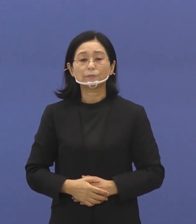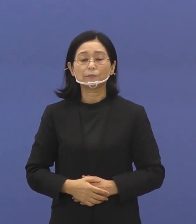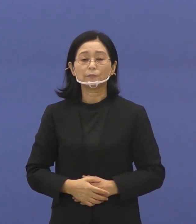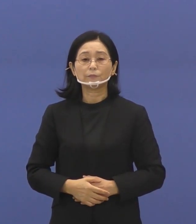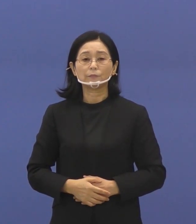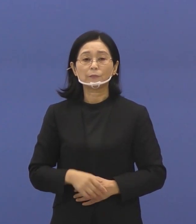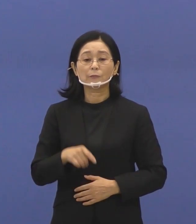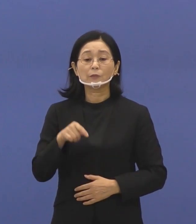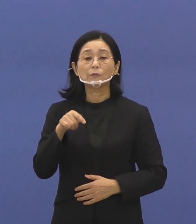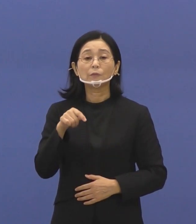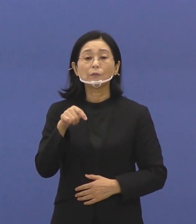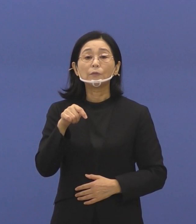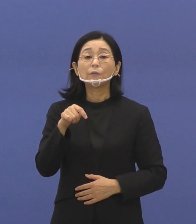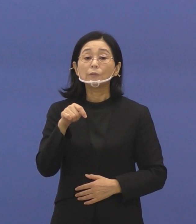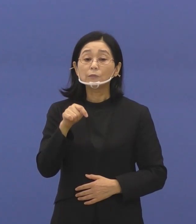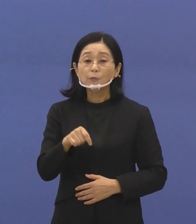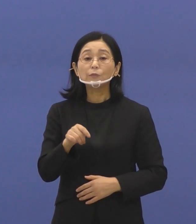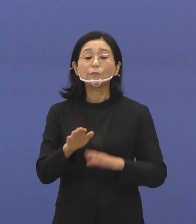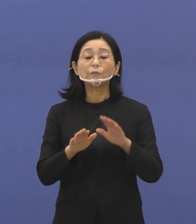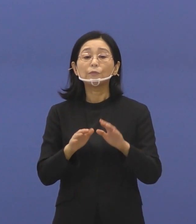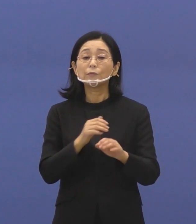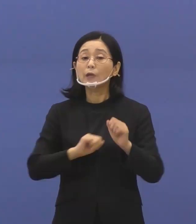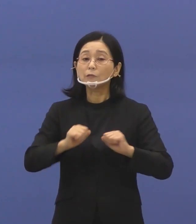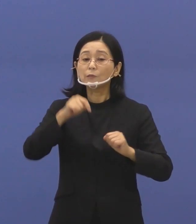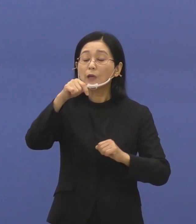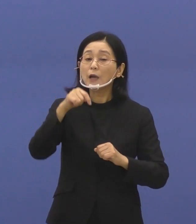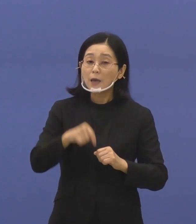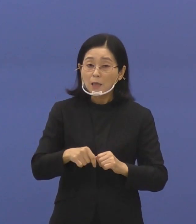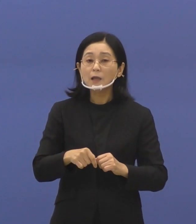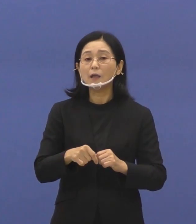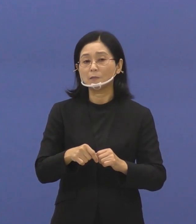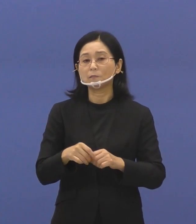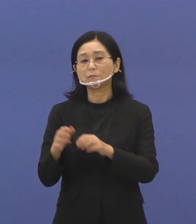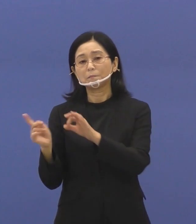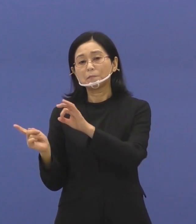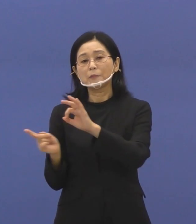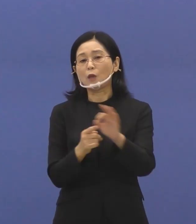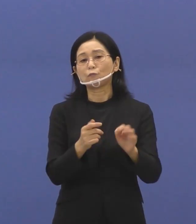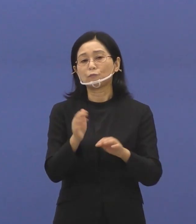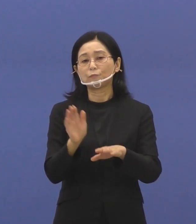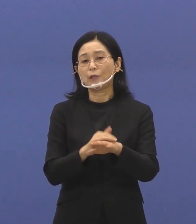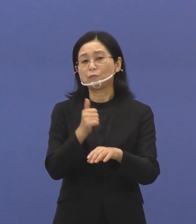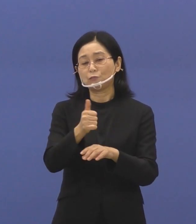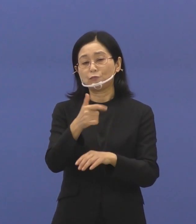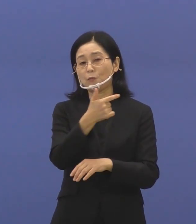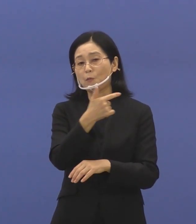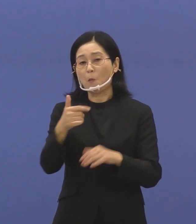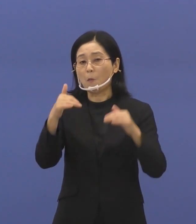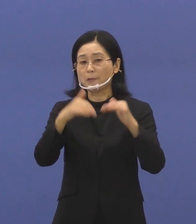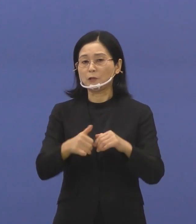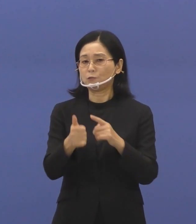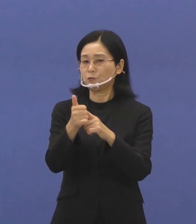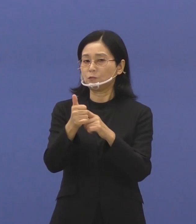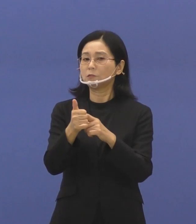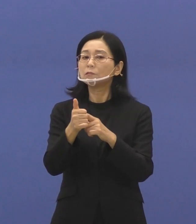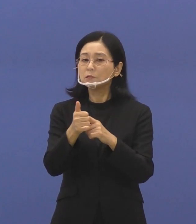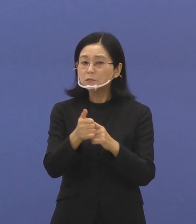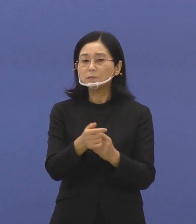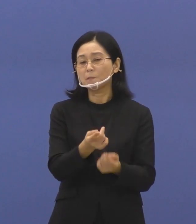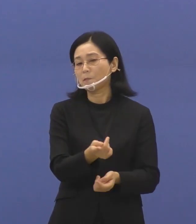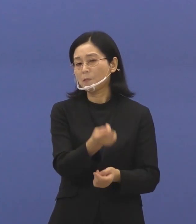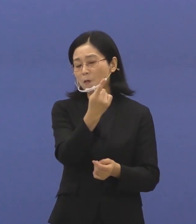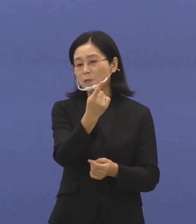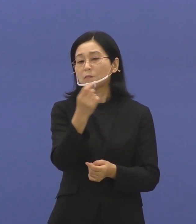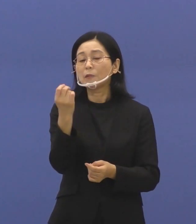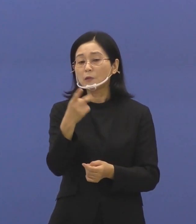まあ、そういう中から大谷翔平君のような存在が生まれたり、またこう大谷翔平君に続けということでいろんな分野で